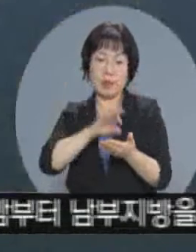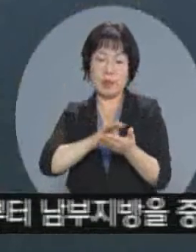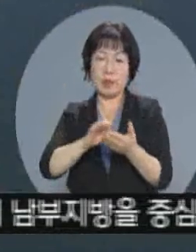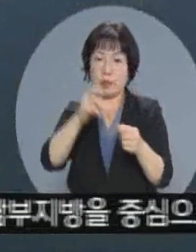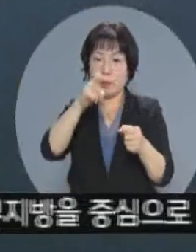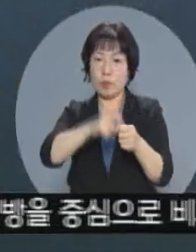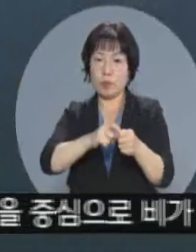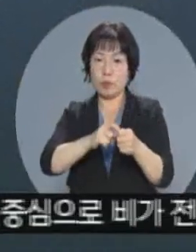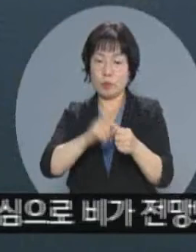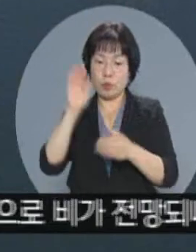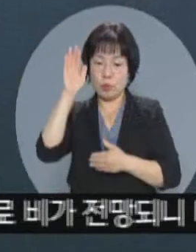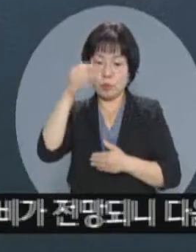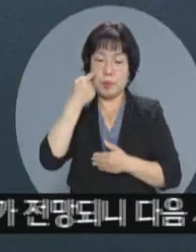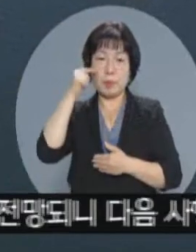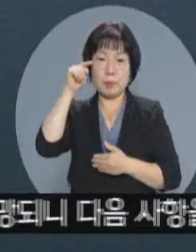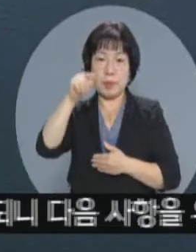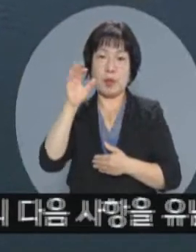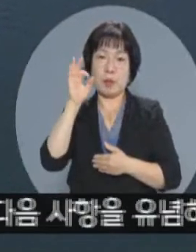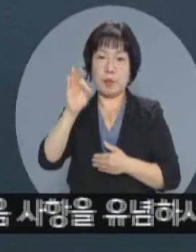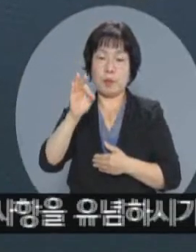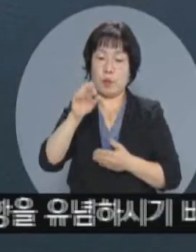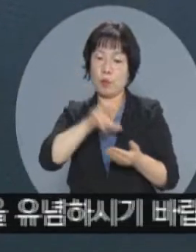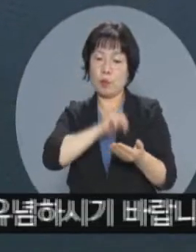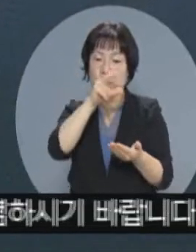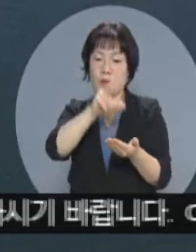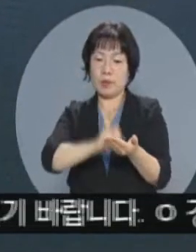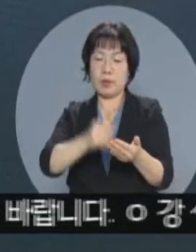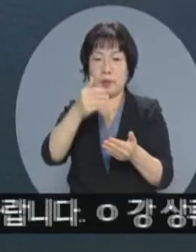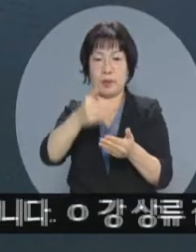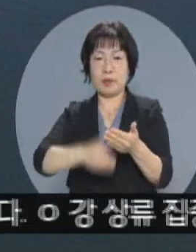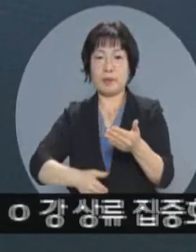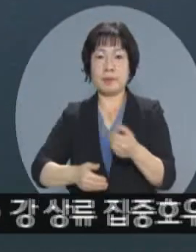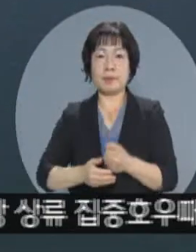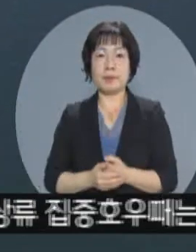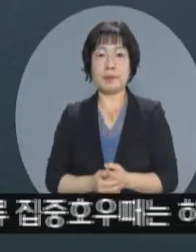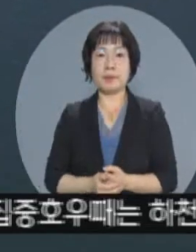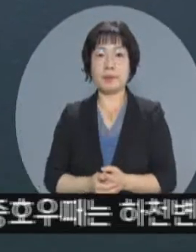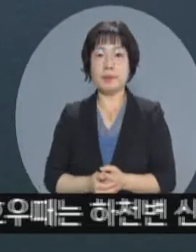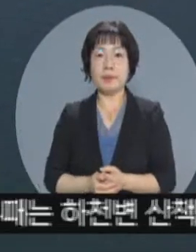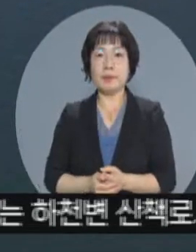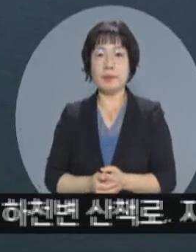장기적인 과제의 하나로 남겨두고 있습니다. MBC 뉴스 최우식입니다.